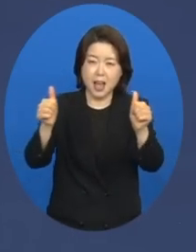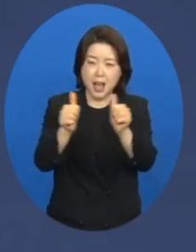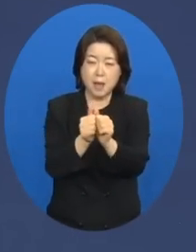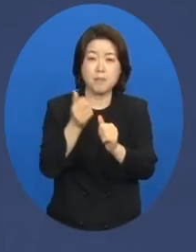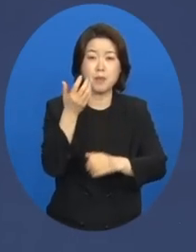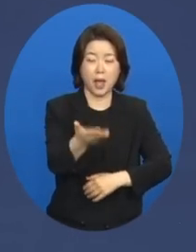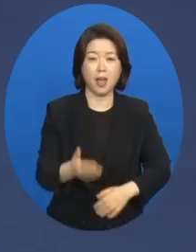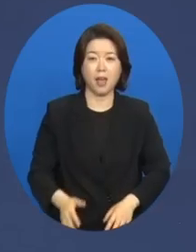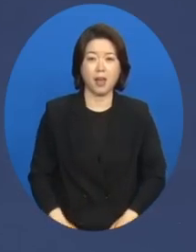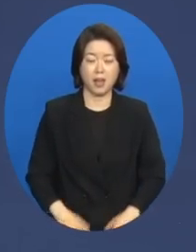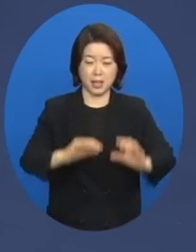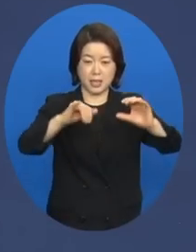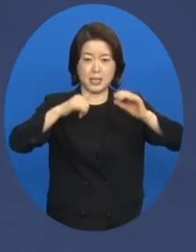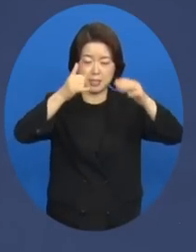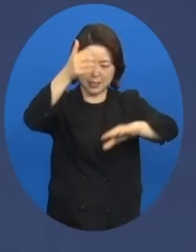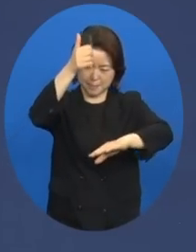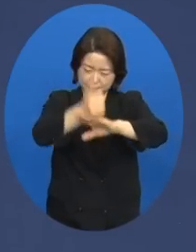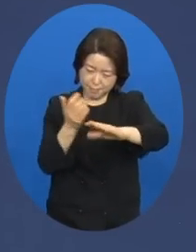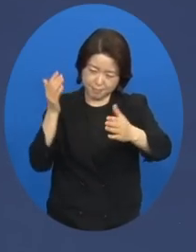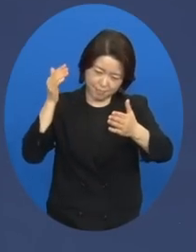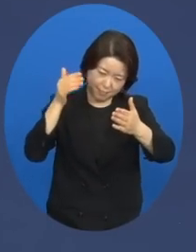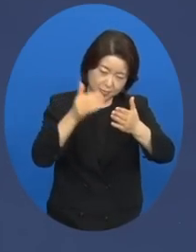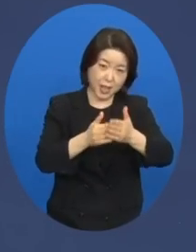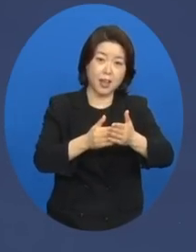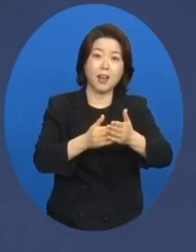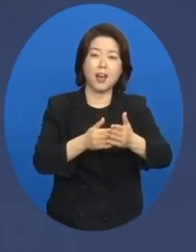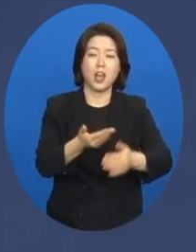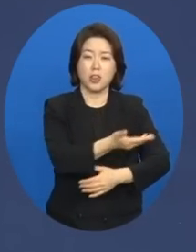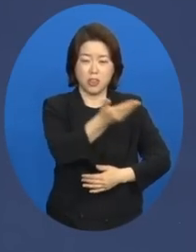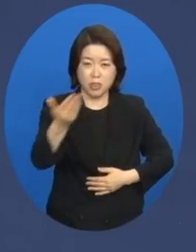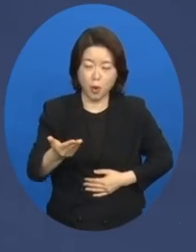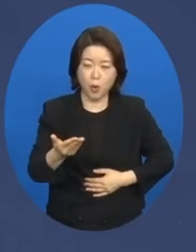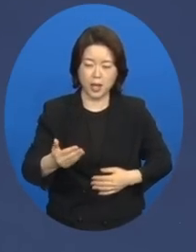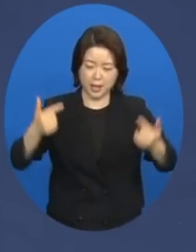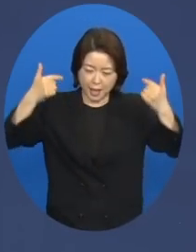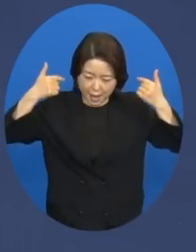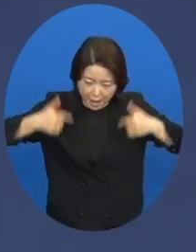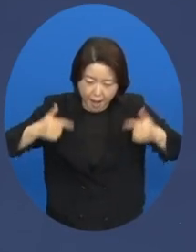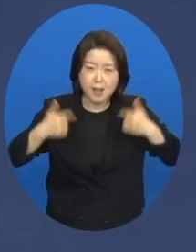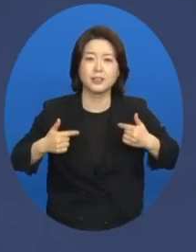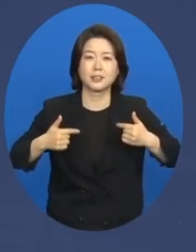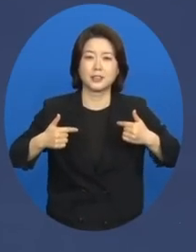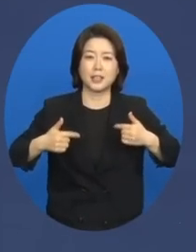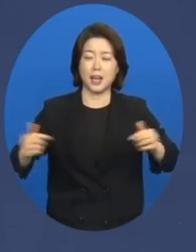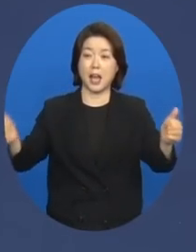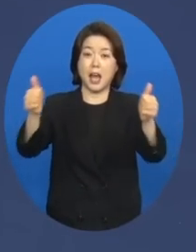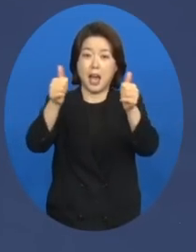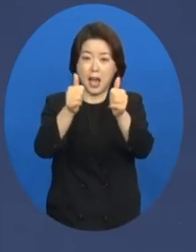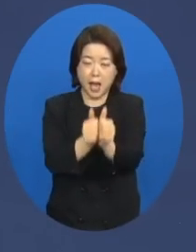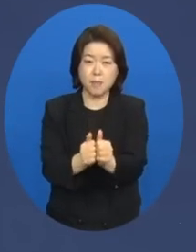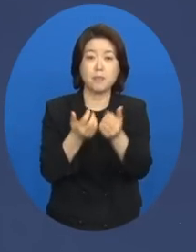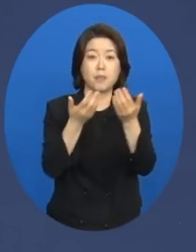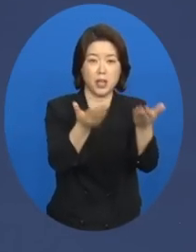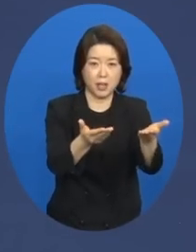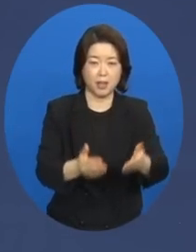하리라. 세상 끝날까지 너희와 항상 함께